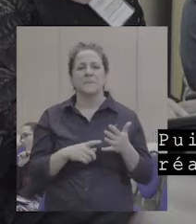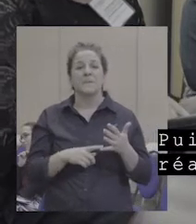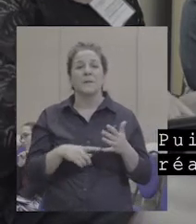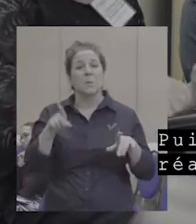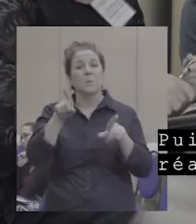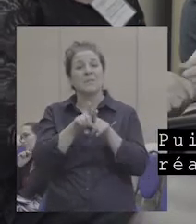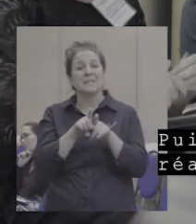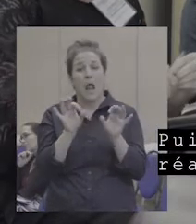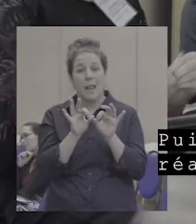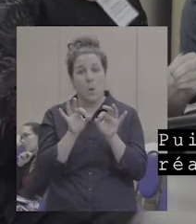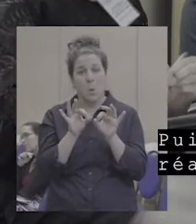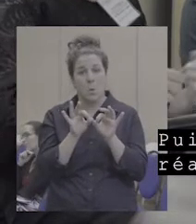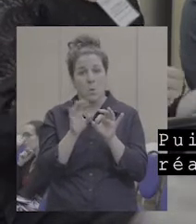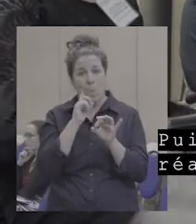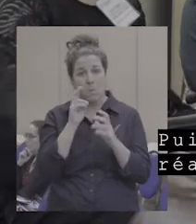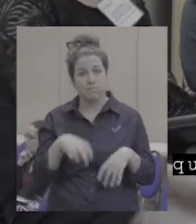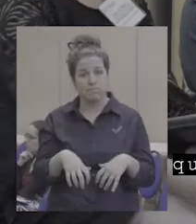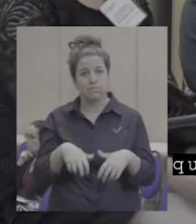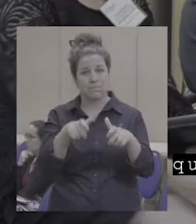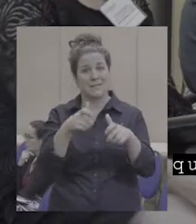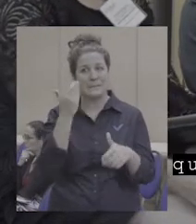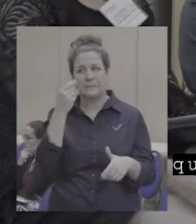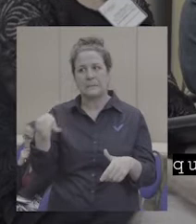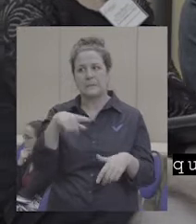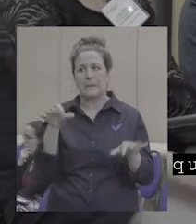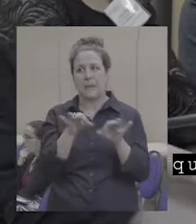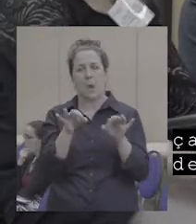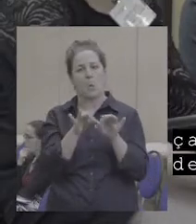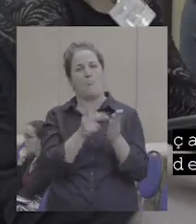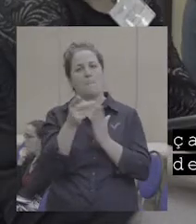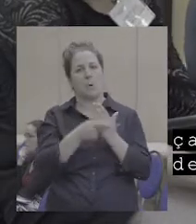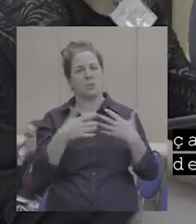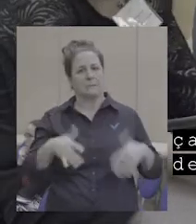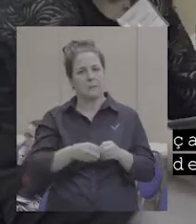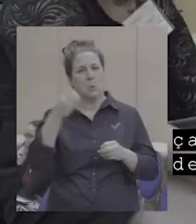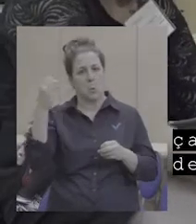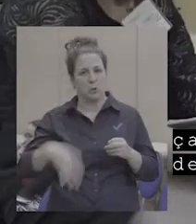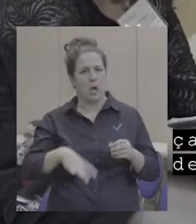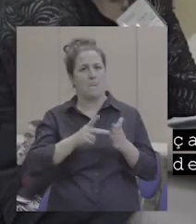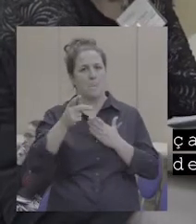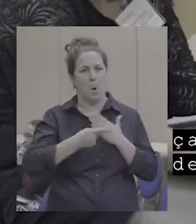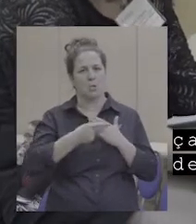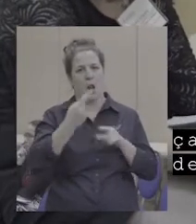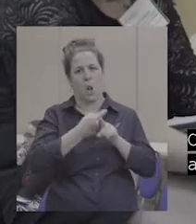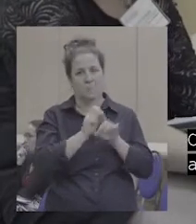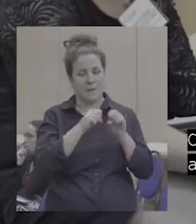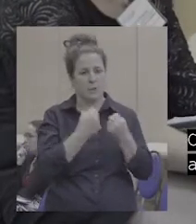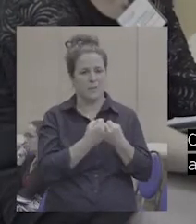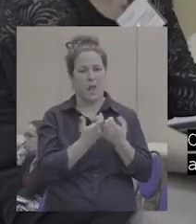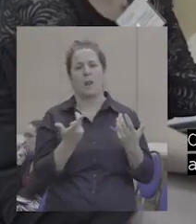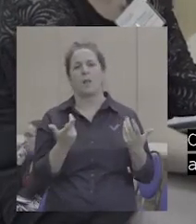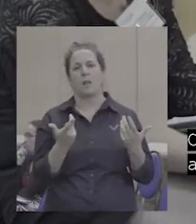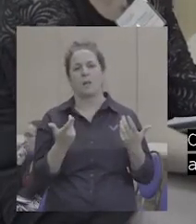je pense que les coûts de réalisation, les gens, on sait aujourd'hui que les coûts de projet sont, ça coûte cher, faire des projets de logements sociaux,